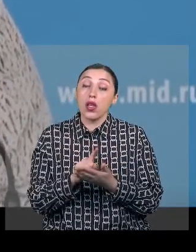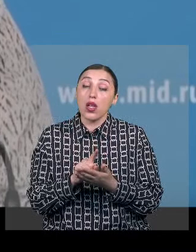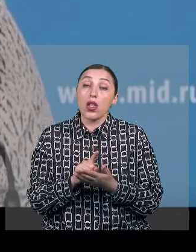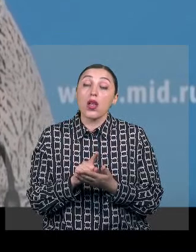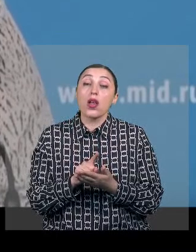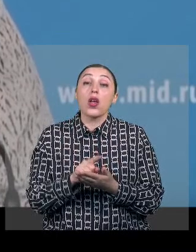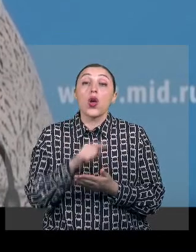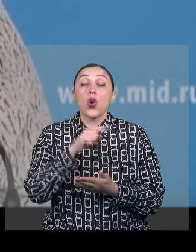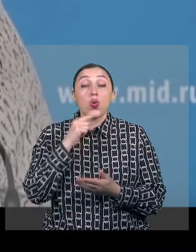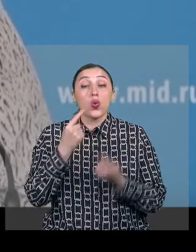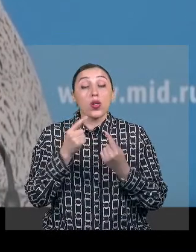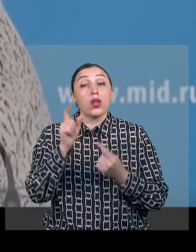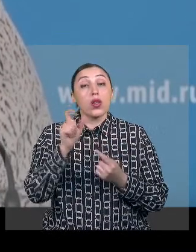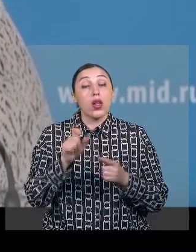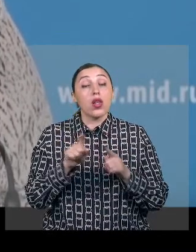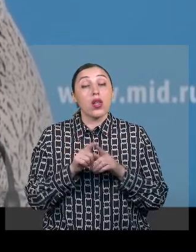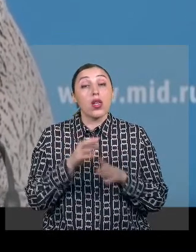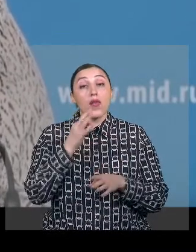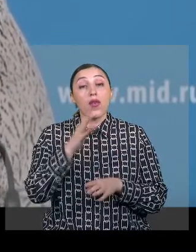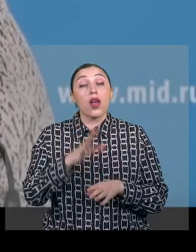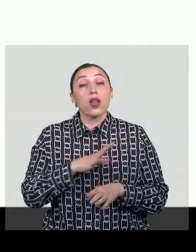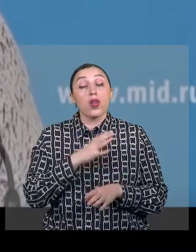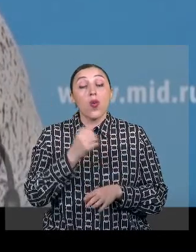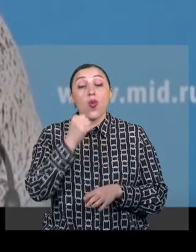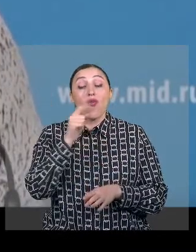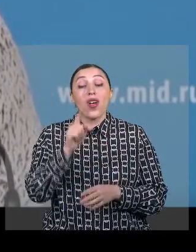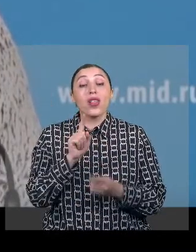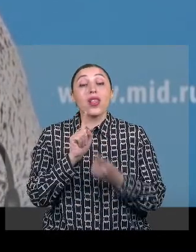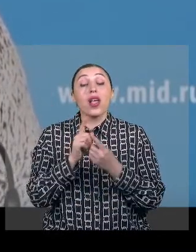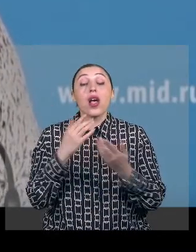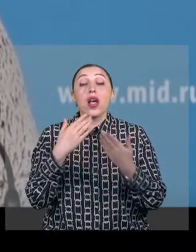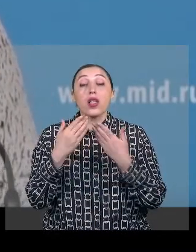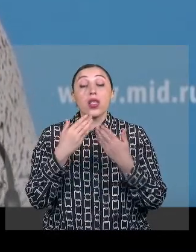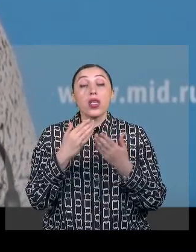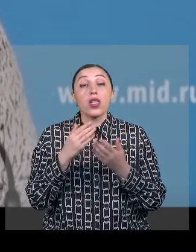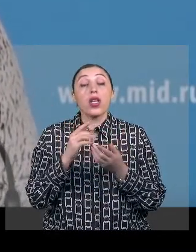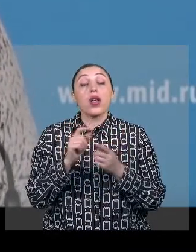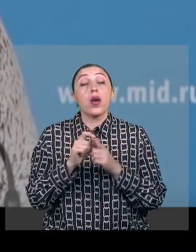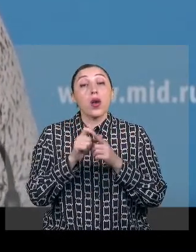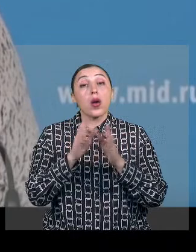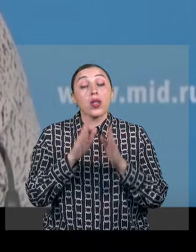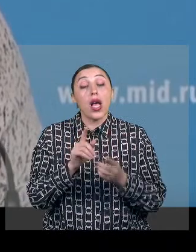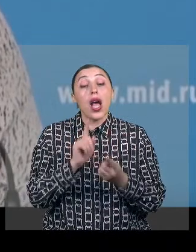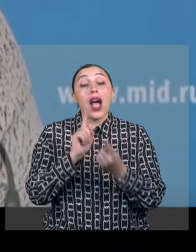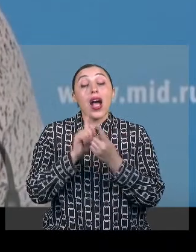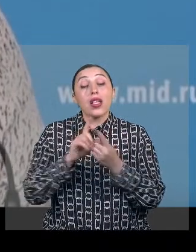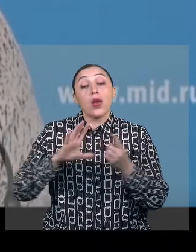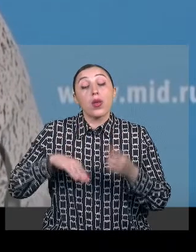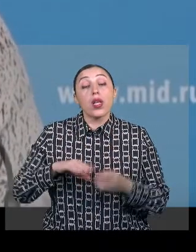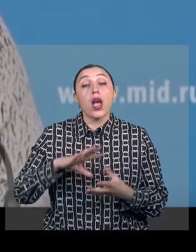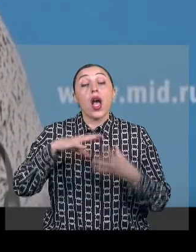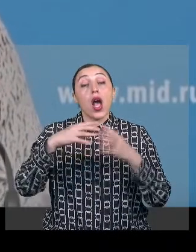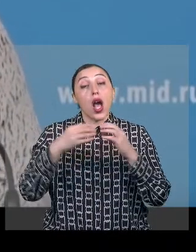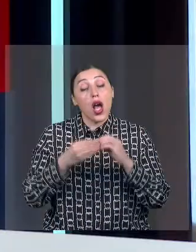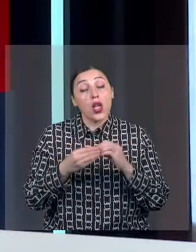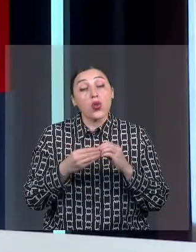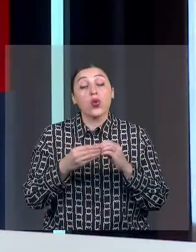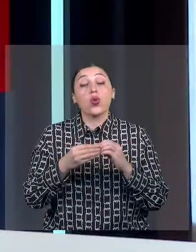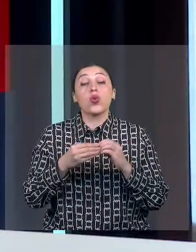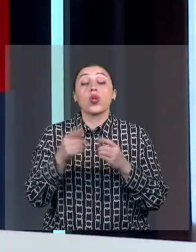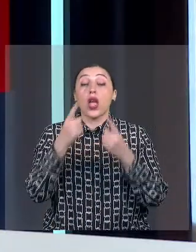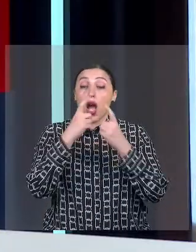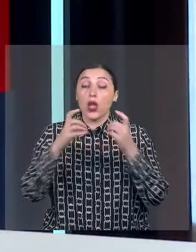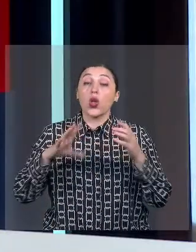Ռուսաստանցի պաշտոնյան նաև նշել է, որ Մոսկվան այդ բանակցությունները կմեկնաբանի միայն հանդիպման արդյունքներով կողմերի հայտարարություններից